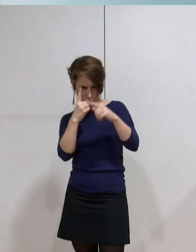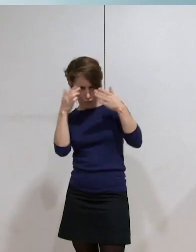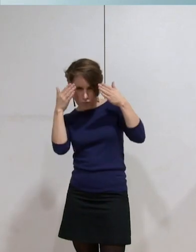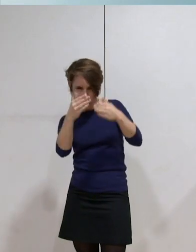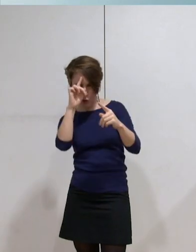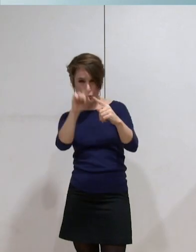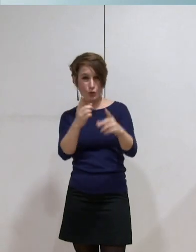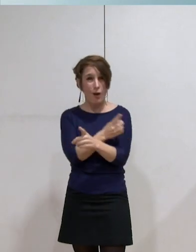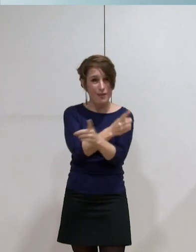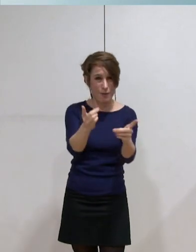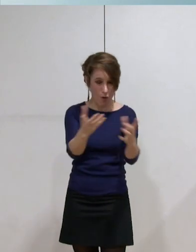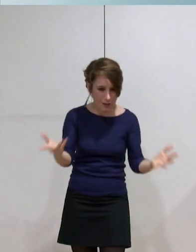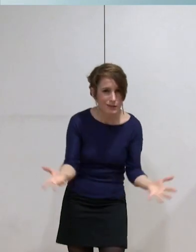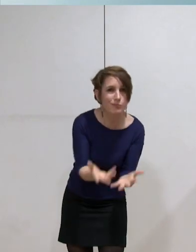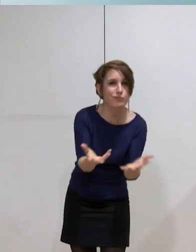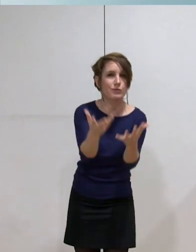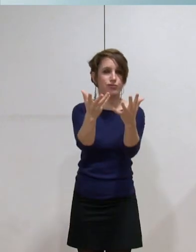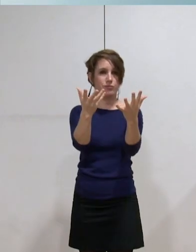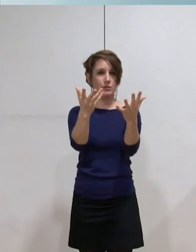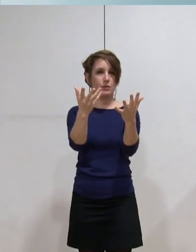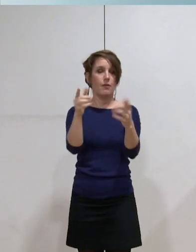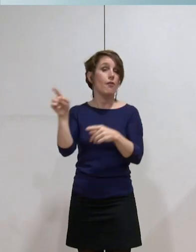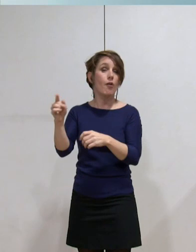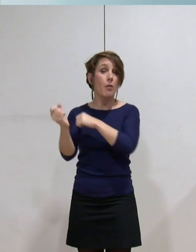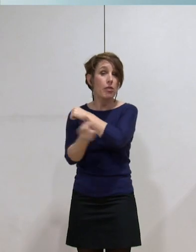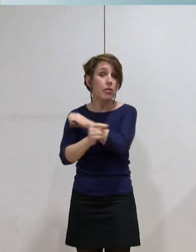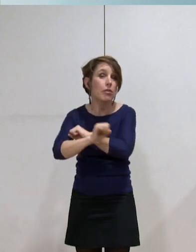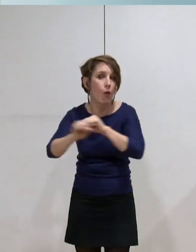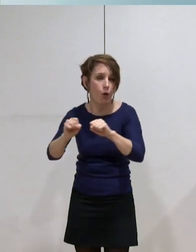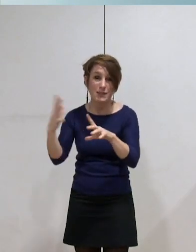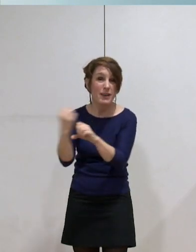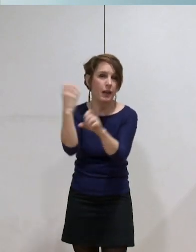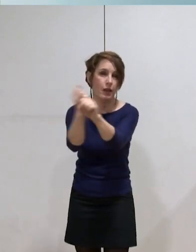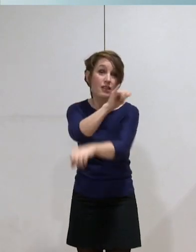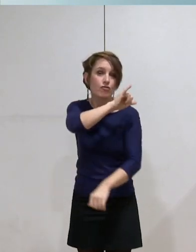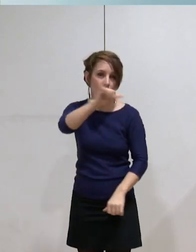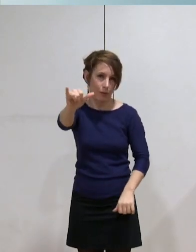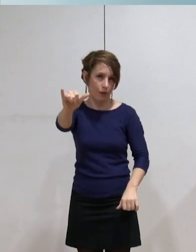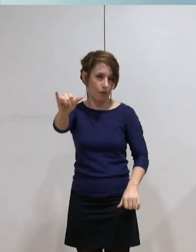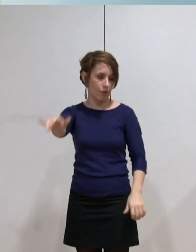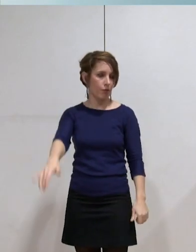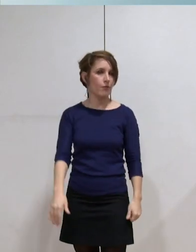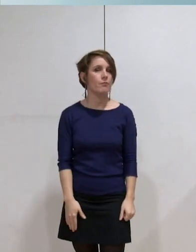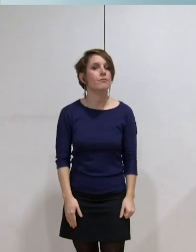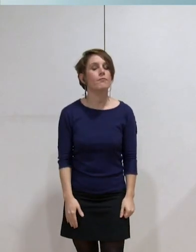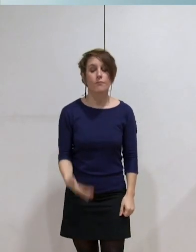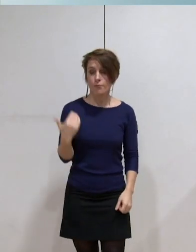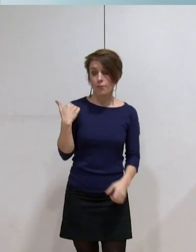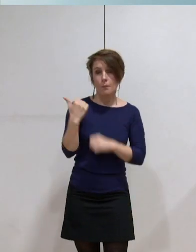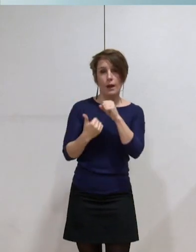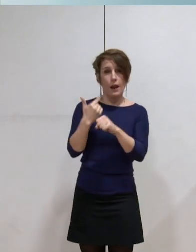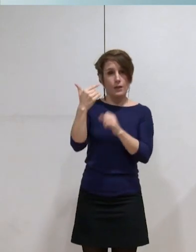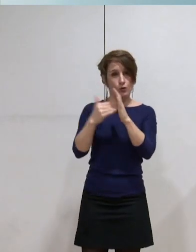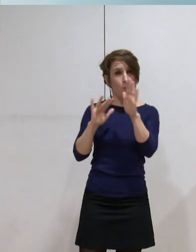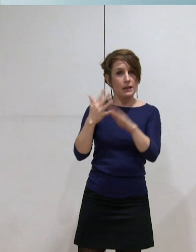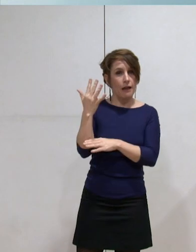renforçons la démocratie le terrorisme ne gagne jamais en 2015 c'est